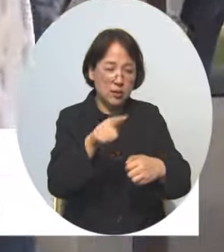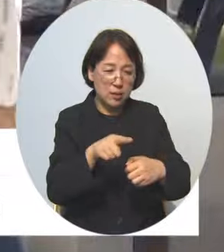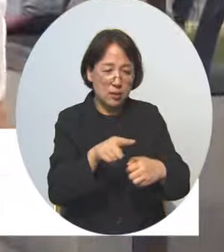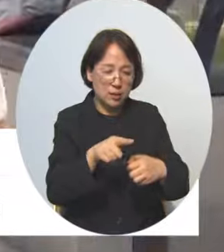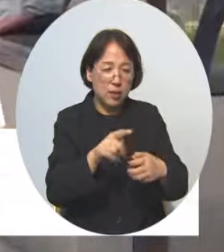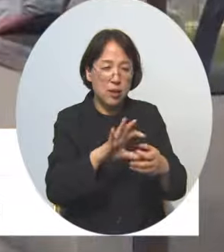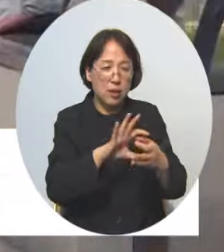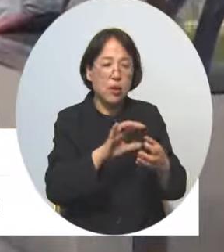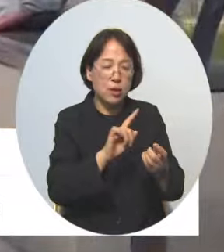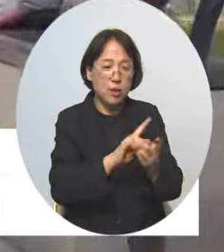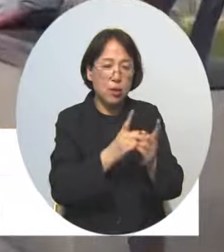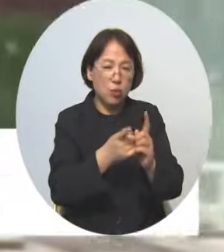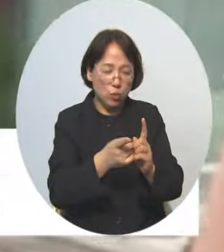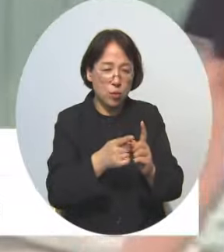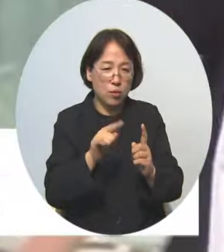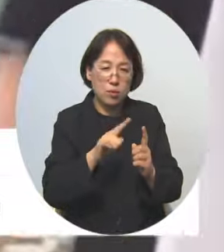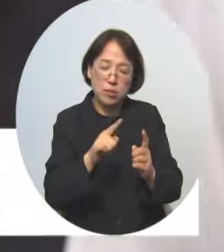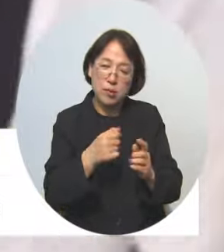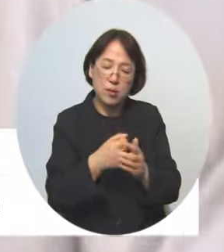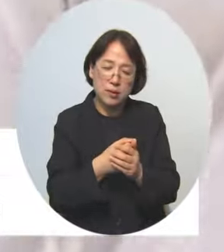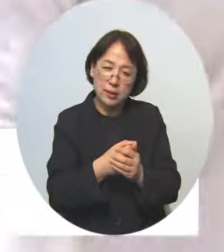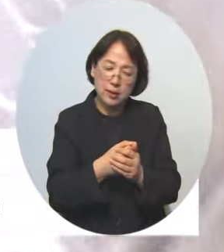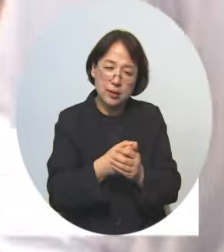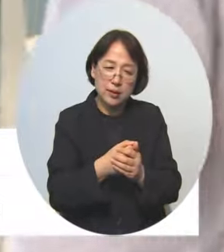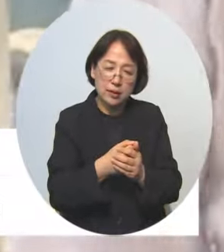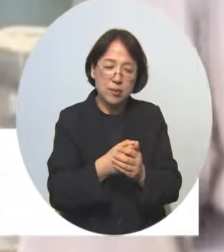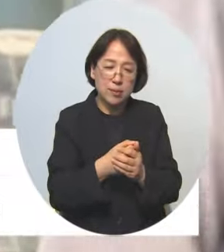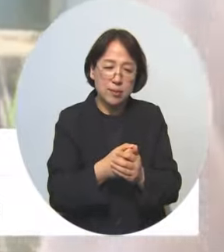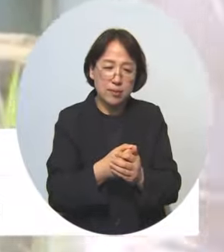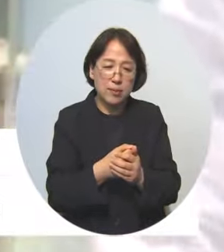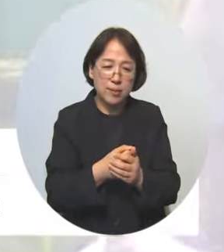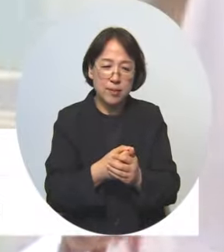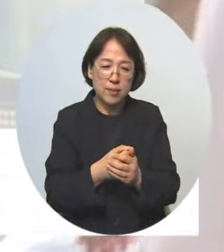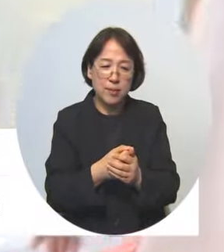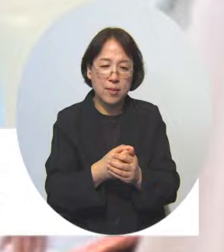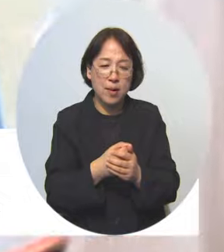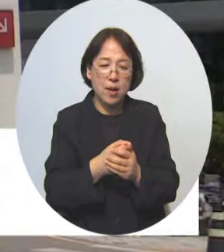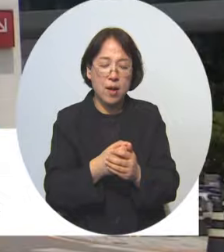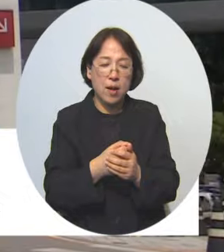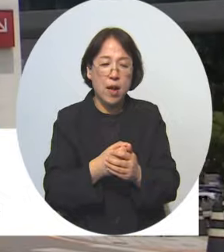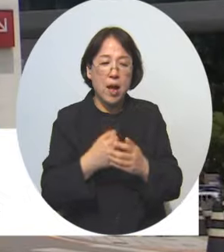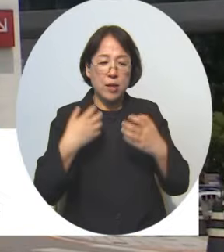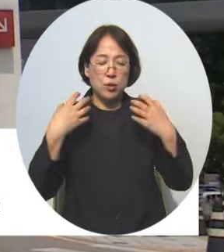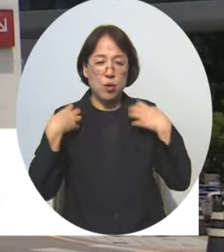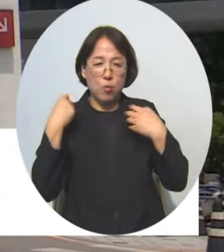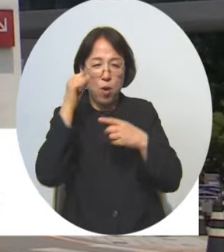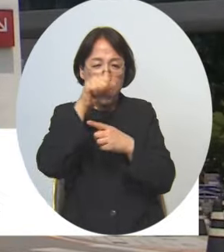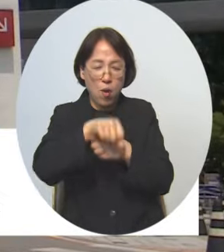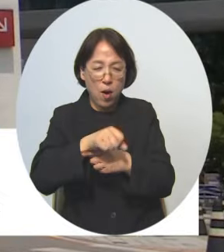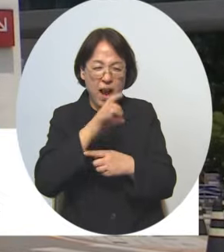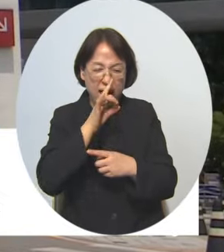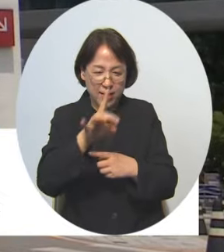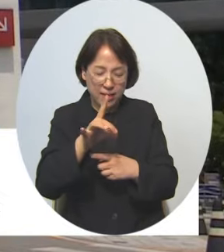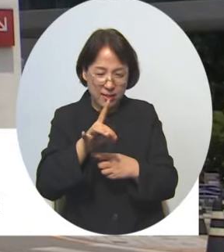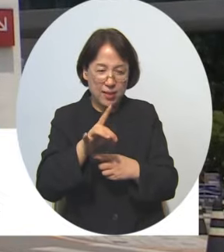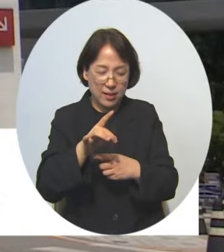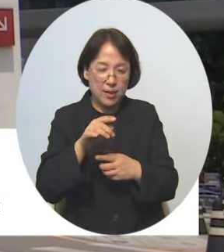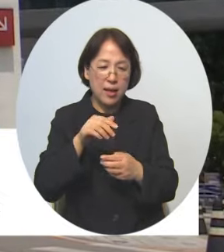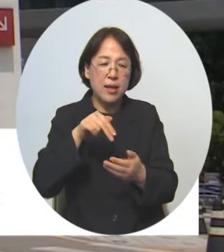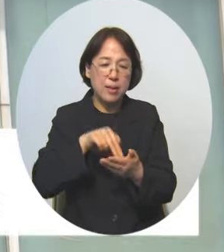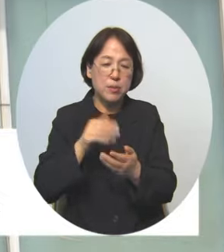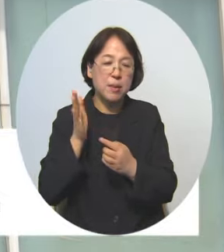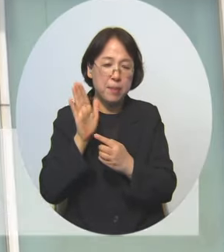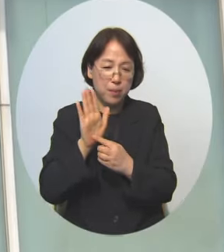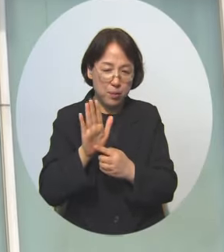전해졌습니다. 병원장이 집단 휴진 불허 방침을 밝힌 가운데 예약 변경 등 휴진 교수에 대한 직원 협조도 없는